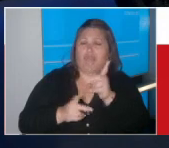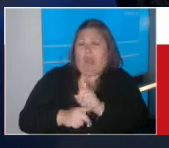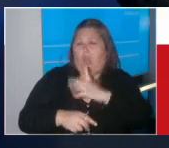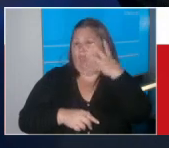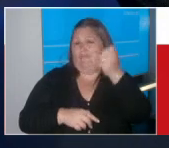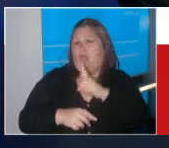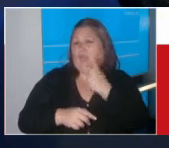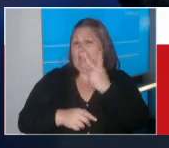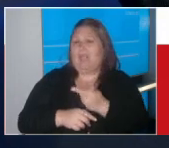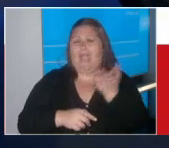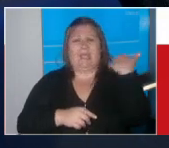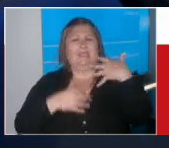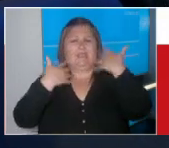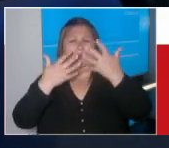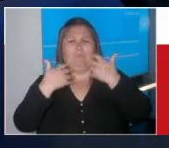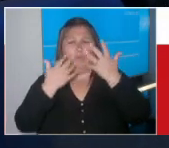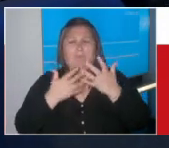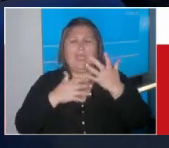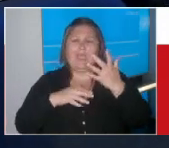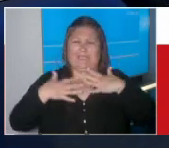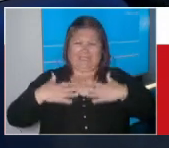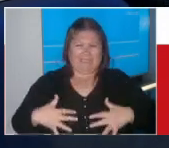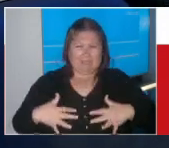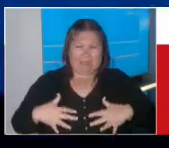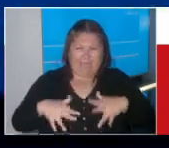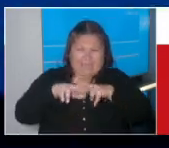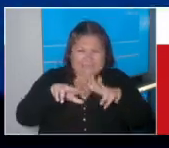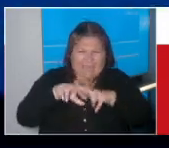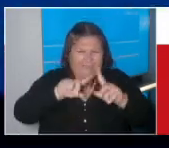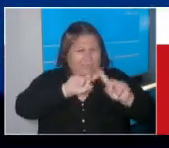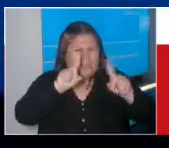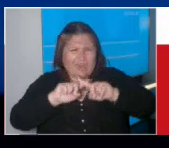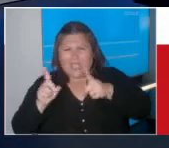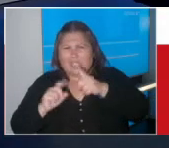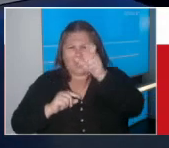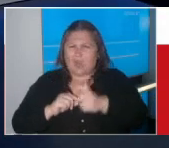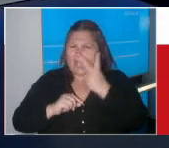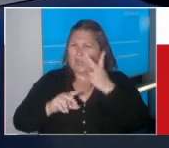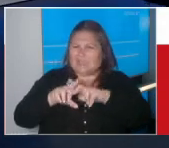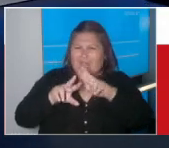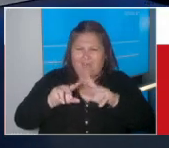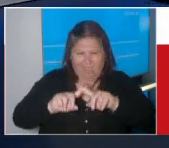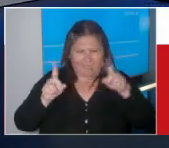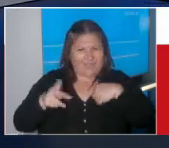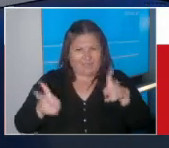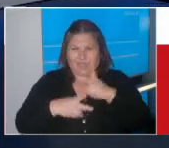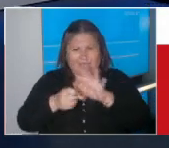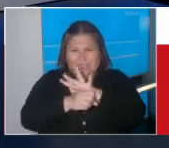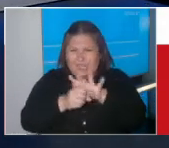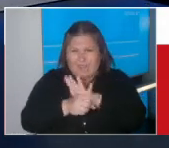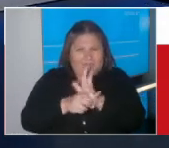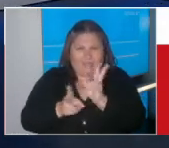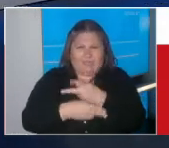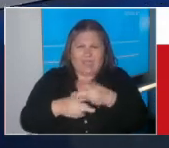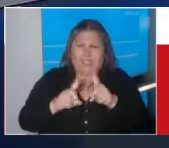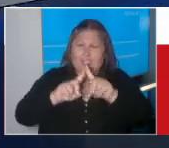עם סמלה בצבע זהב לבן או כחול שחור, אני לא יודעת אם אתה מכיר, שכל אחד ראה את הצבע שהוא ראה, ואי אפשר היה לשכנע, גם אי אפשר היה לשנות